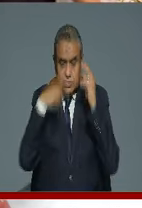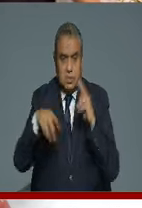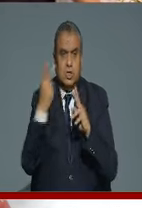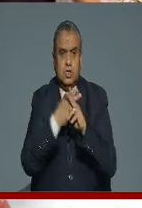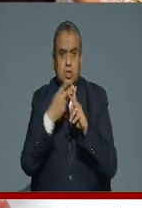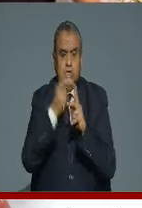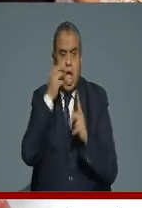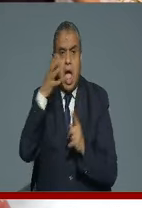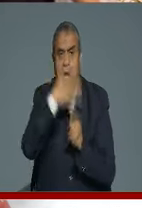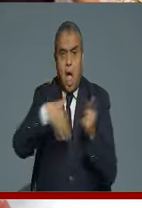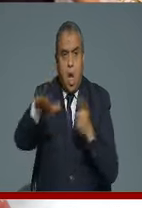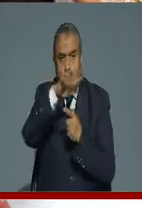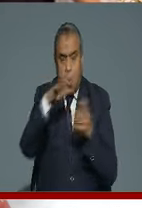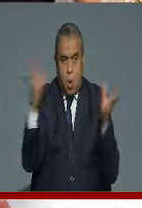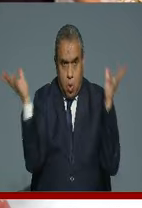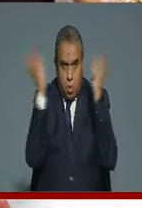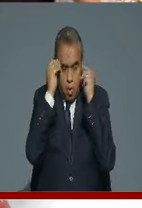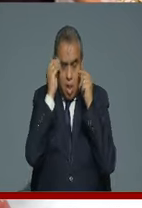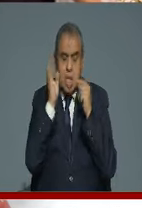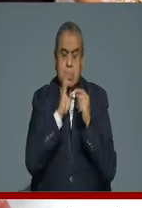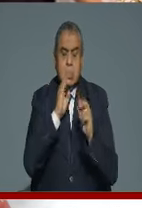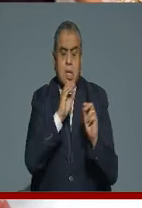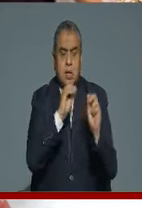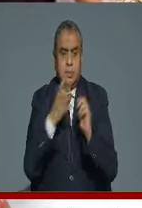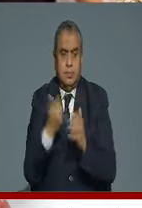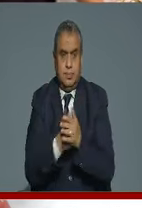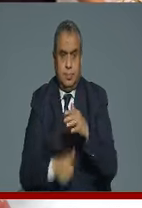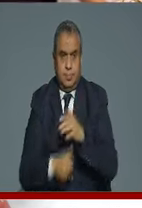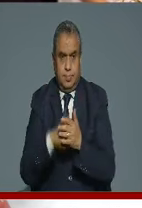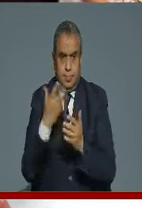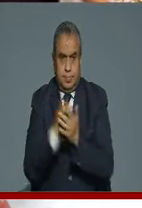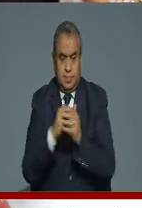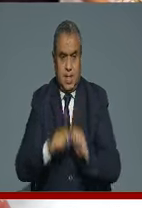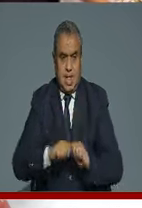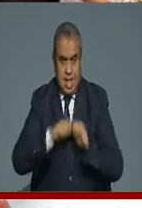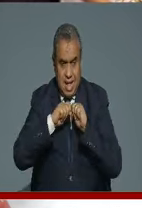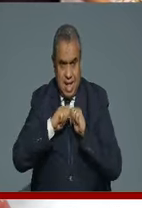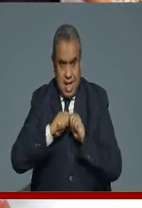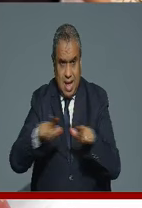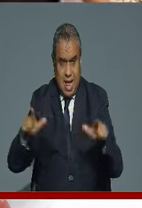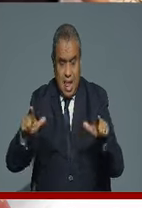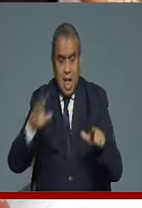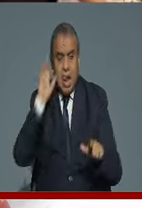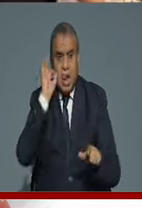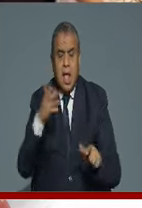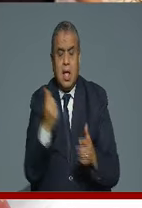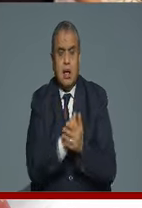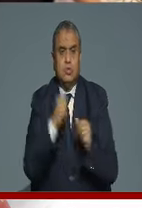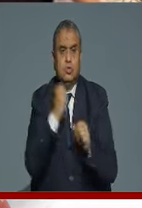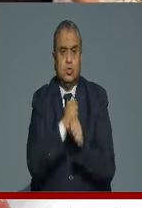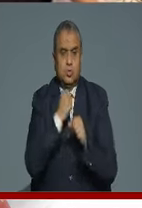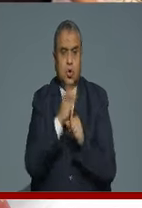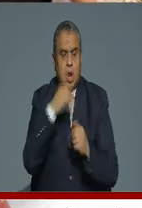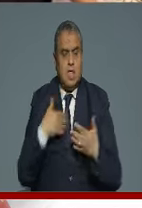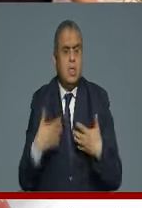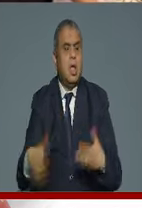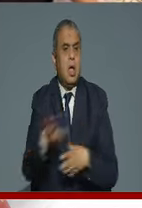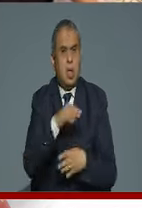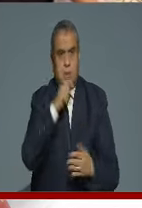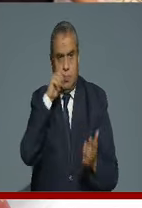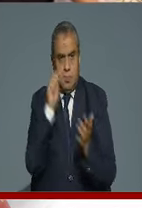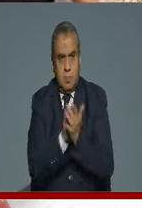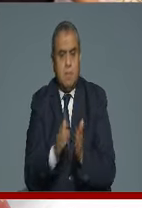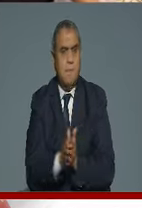لأن طبعاً دايماً رغم أنه بيبقى فيه إعلان واضح وإحنا بنبقى شفافين معاكم، بنبقى صادقين